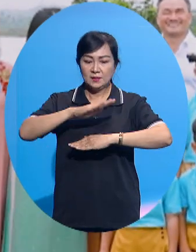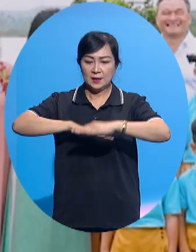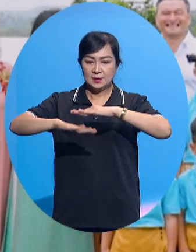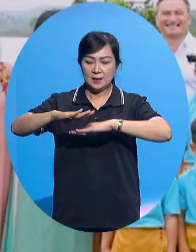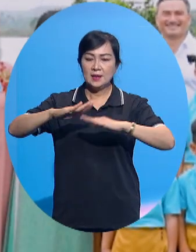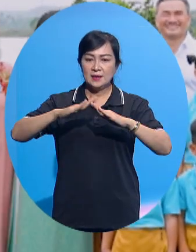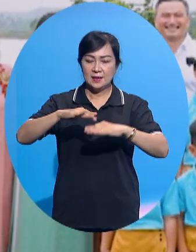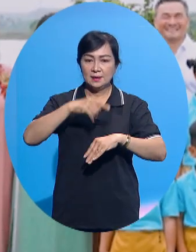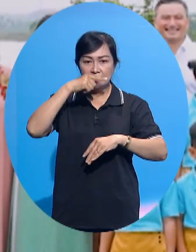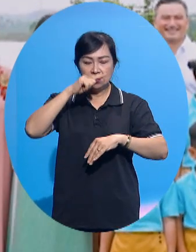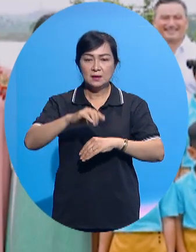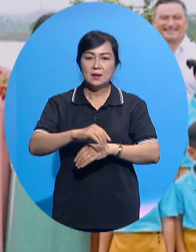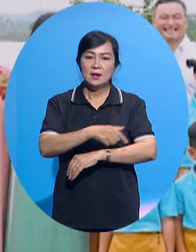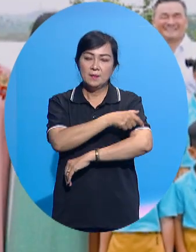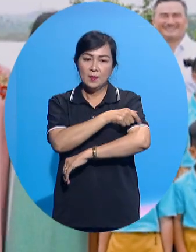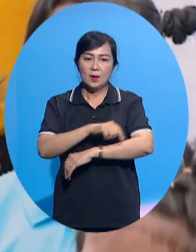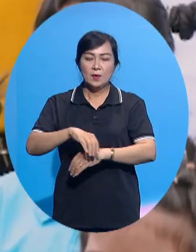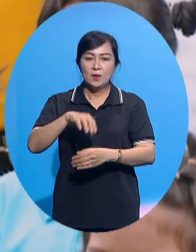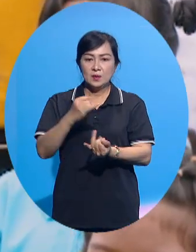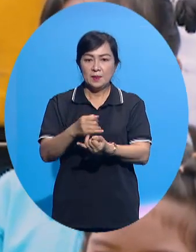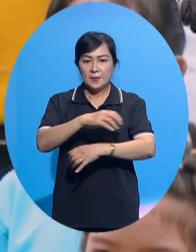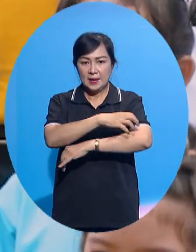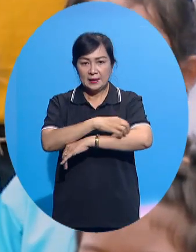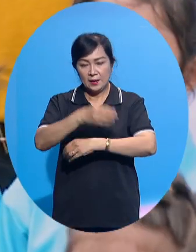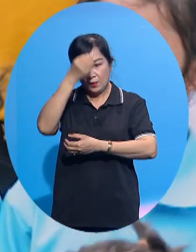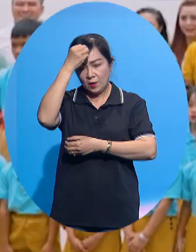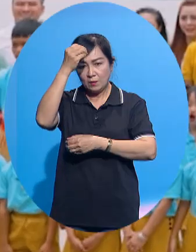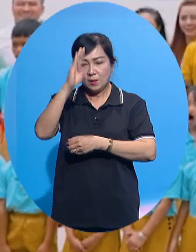thương Bảo h trợ trái em nghèo vùng sâu vùng xa trao học bổng cho học sinh nghèo hiếu học